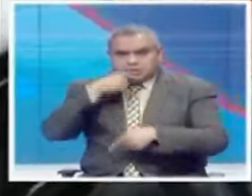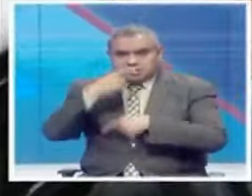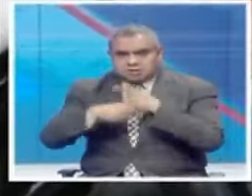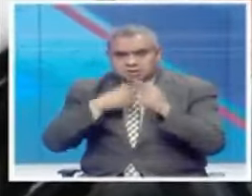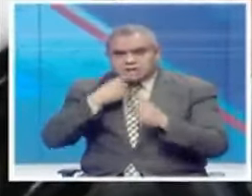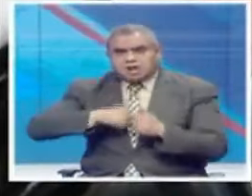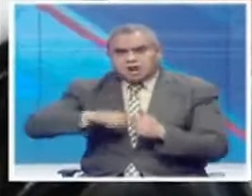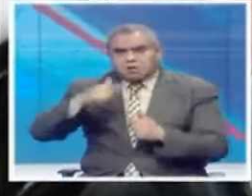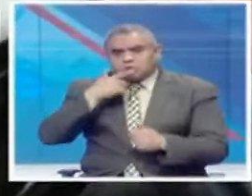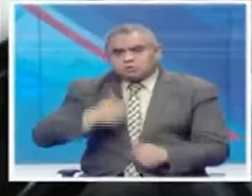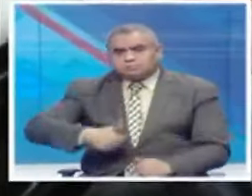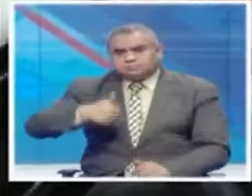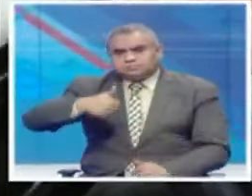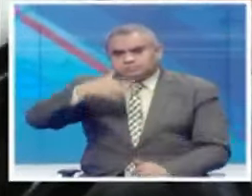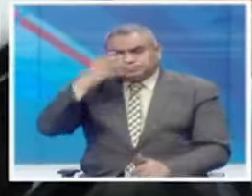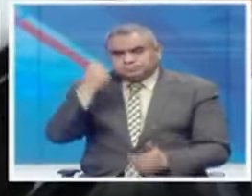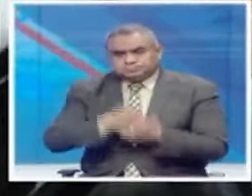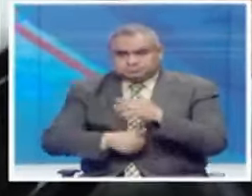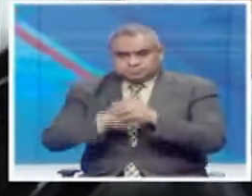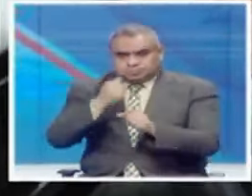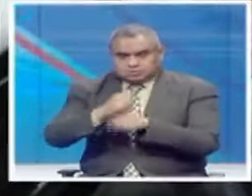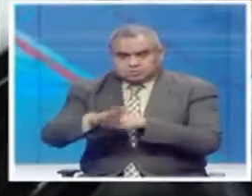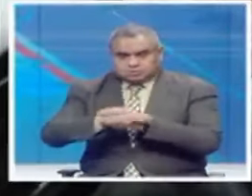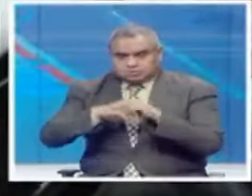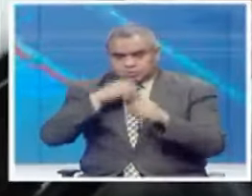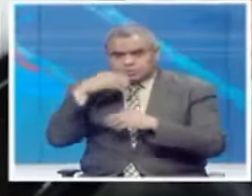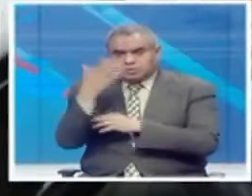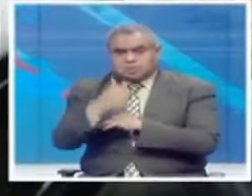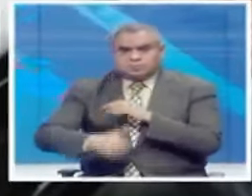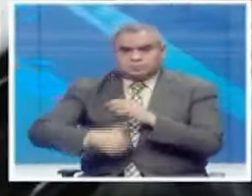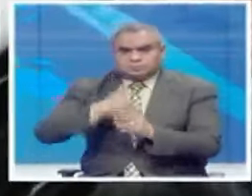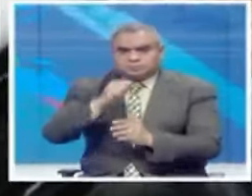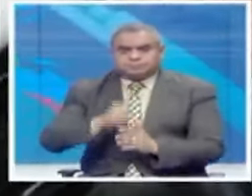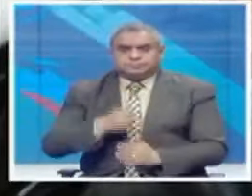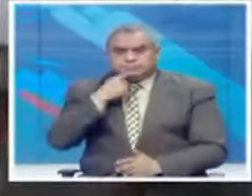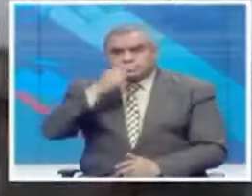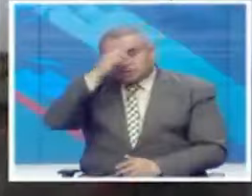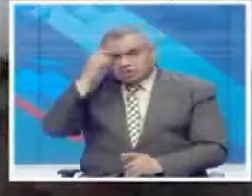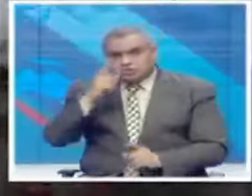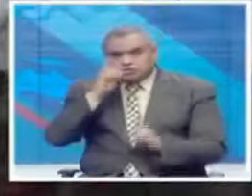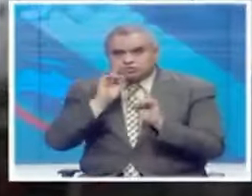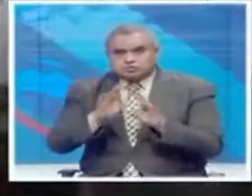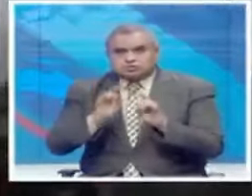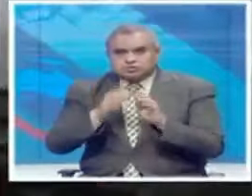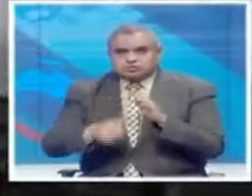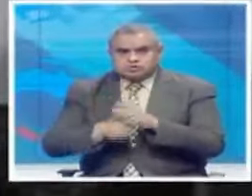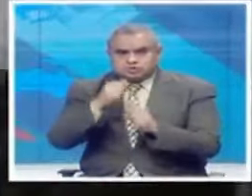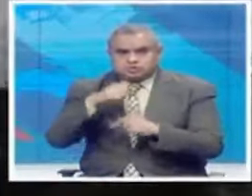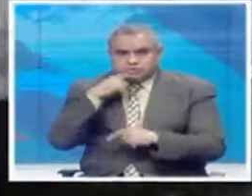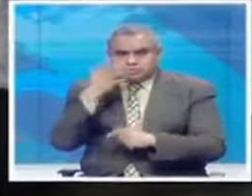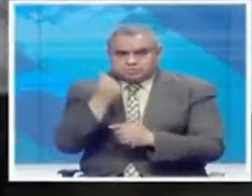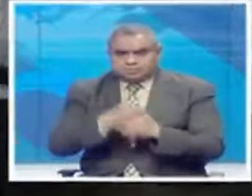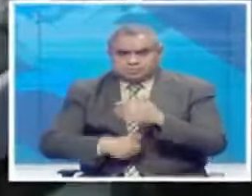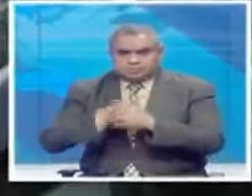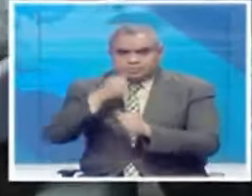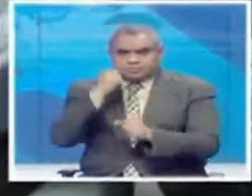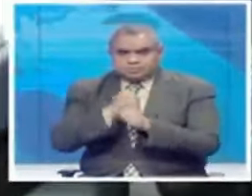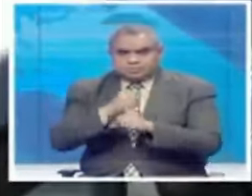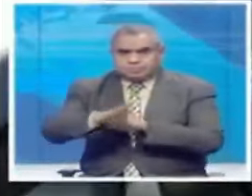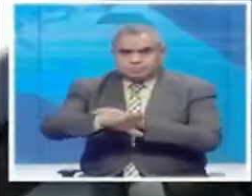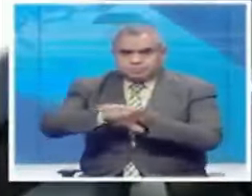الله، وربنا يوفقها بقيادتنا السياسيه، واحنا وراك يا ريس ان شاء الله. مصر وراسه لفوق